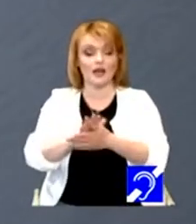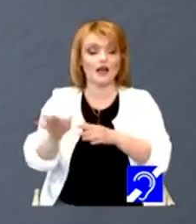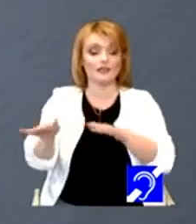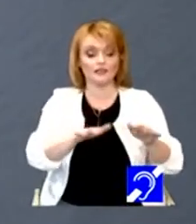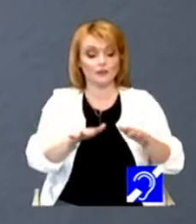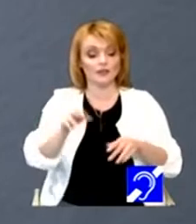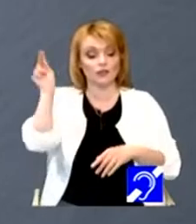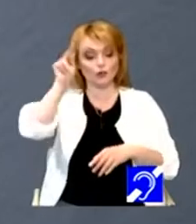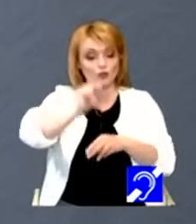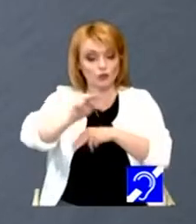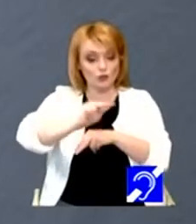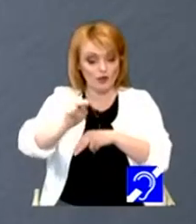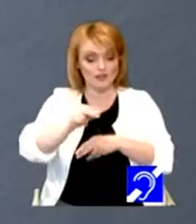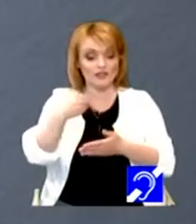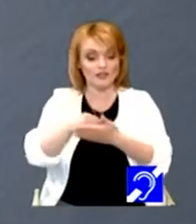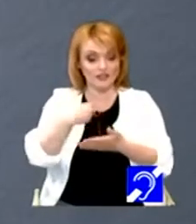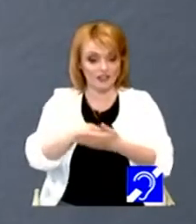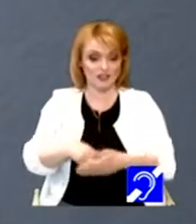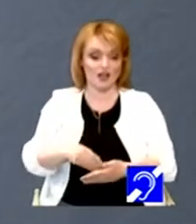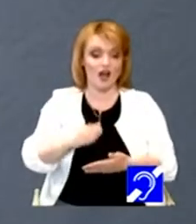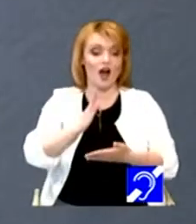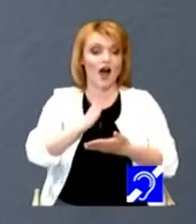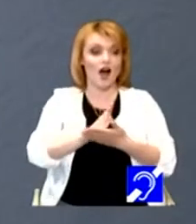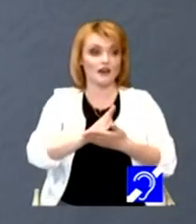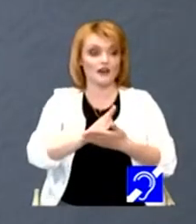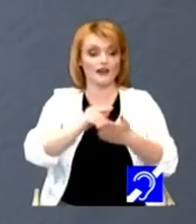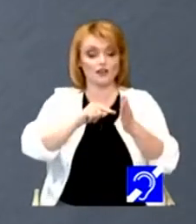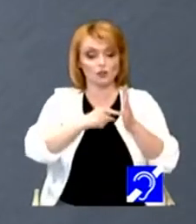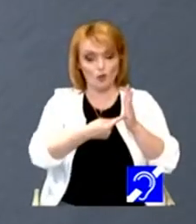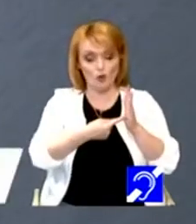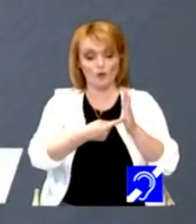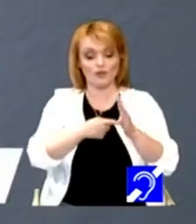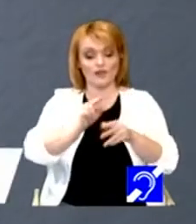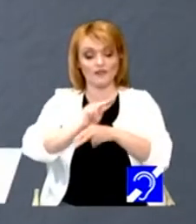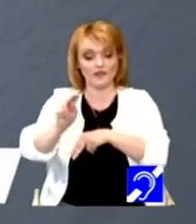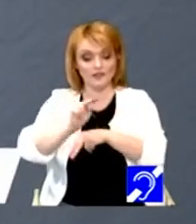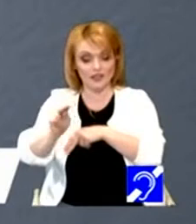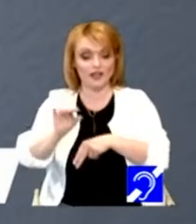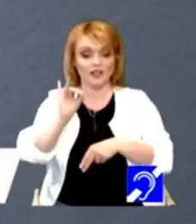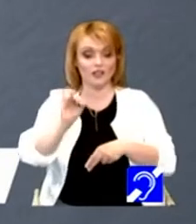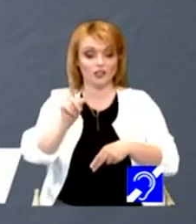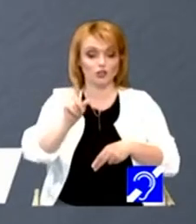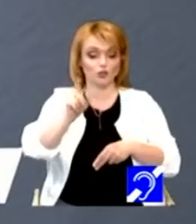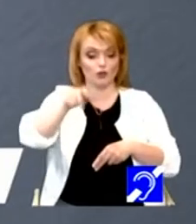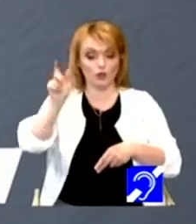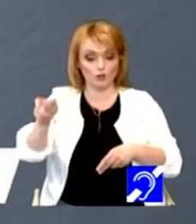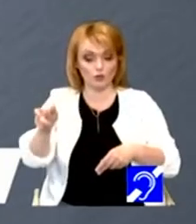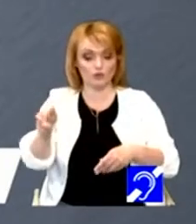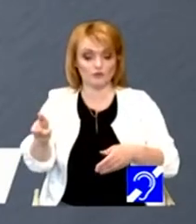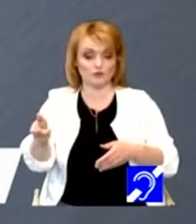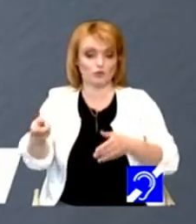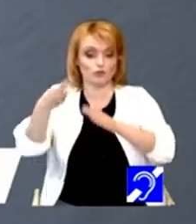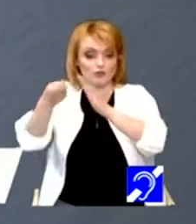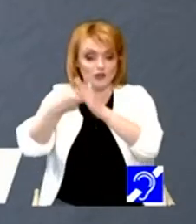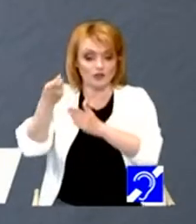și acest eveniment este de fapt cu scopul de a educa și a familiariza cetățenii și participanții care